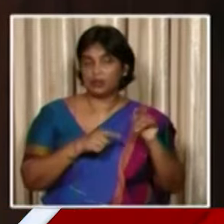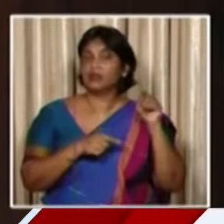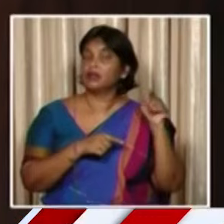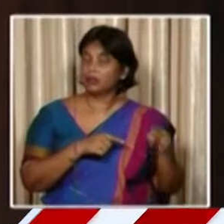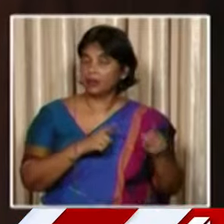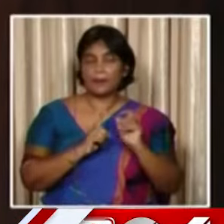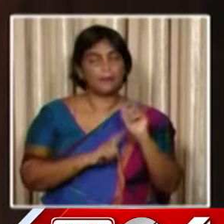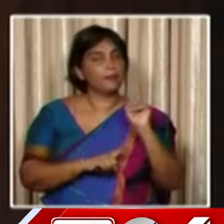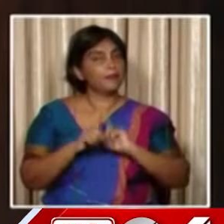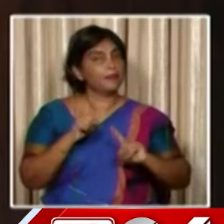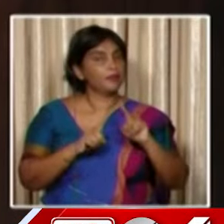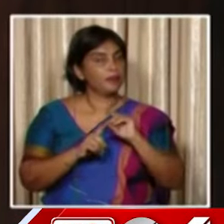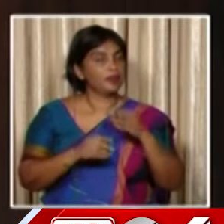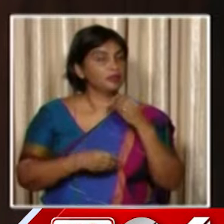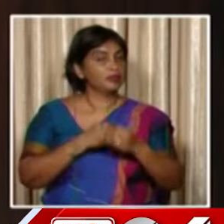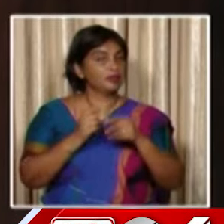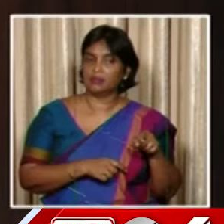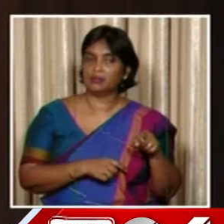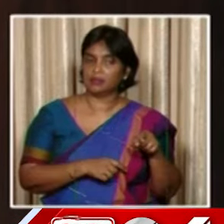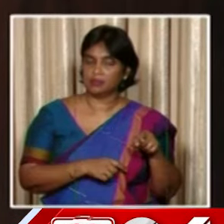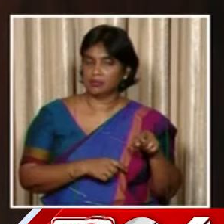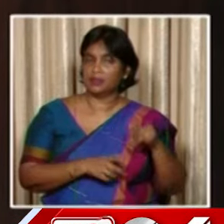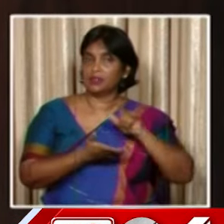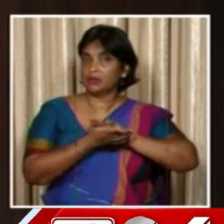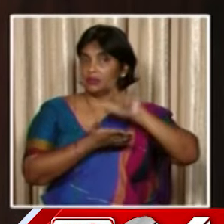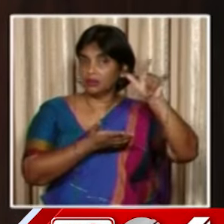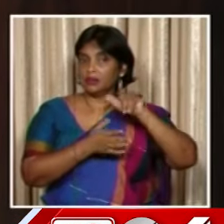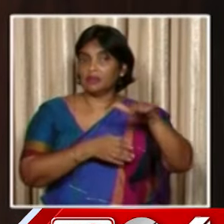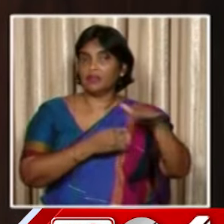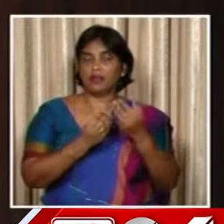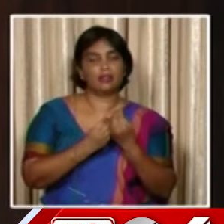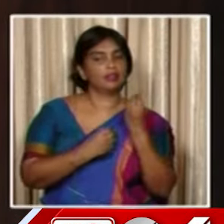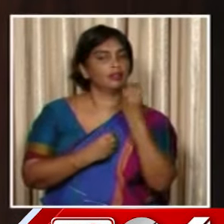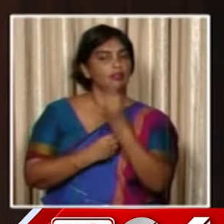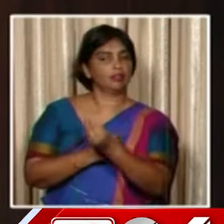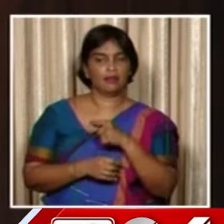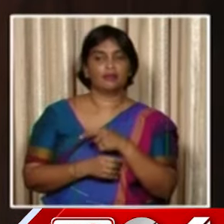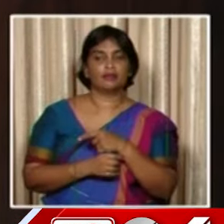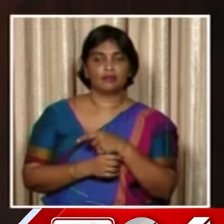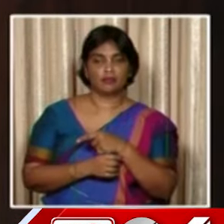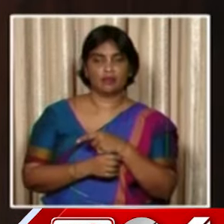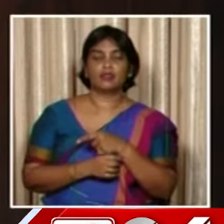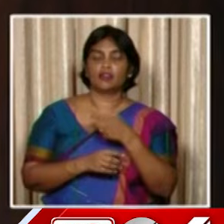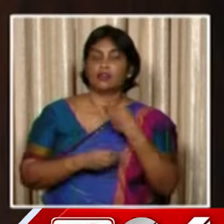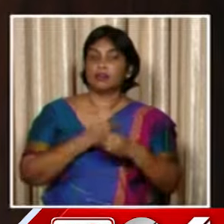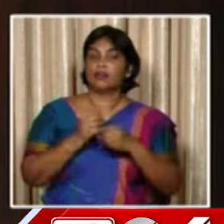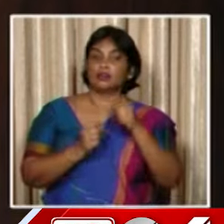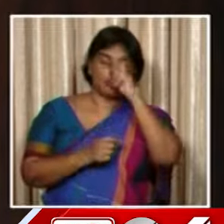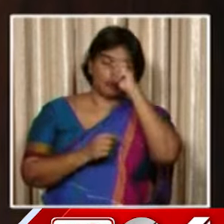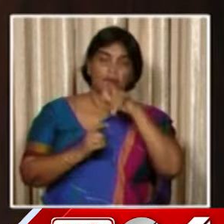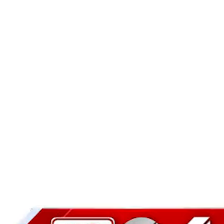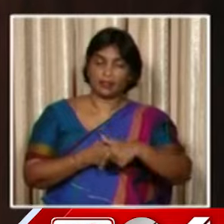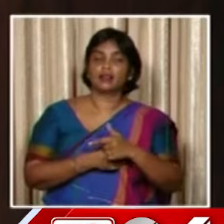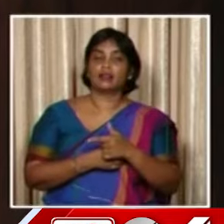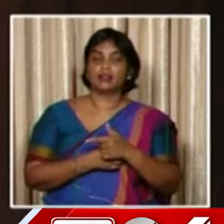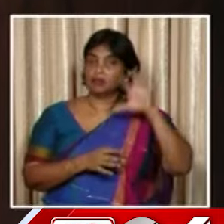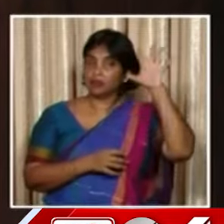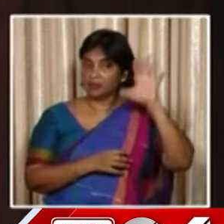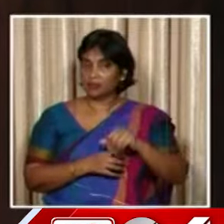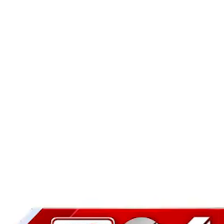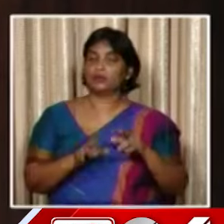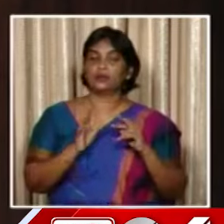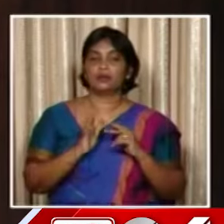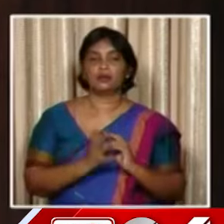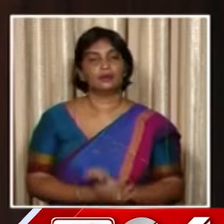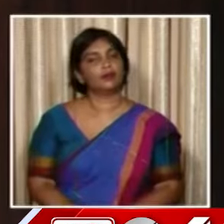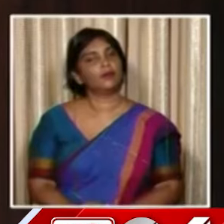මේ පාර්ලිමේන්තුවේ ඉන්න ව්‍යාපාරික මහත්තයෙකුටත් ගුවන්තොටුපළෙන් ඉඩමක් ලබා දීලා තියෙනවා ගරු කතානායකතුමා. ඒ ව්‍යාපාරික මහත්තයට මේ ගුවන් යානා තෙල් ගෙනල්ලා